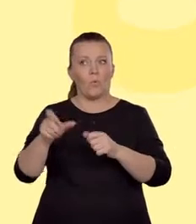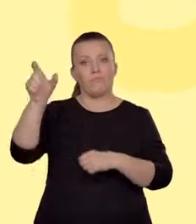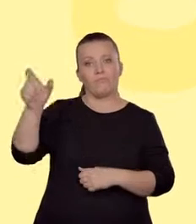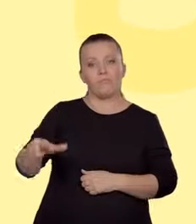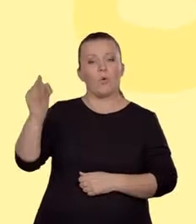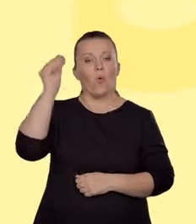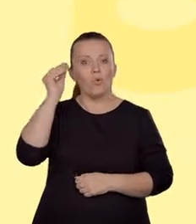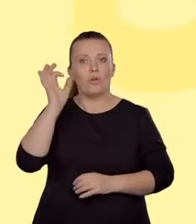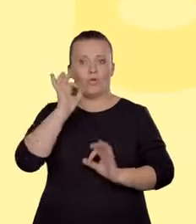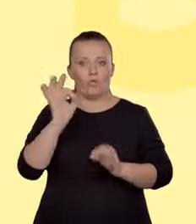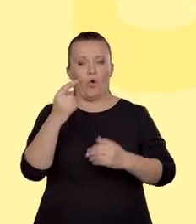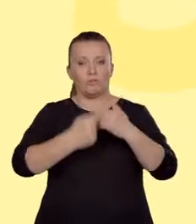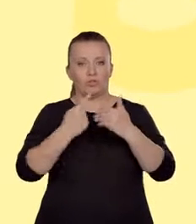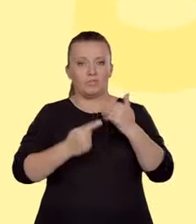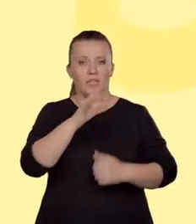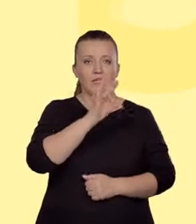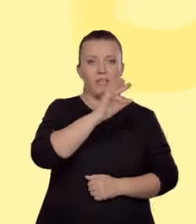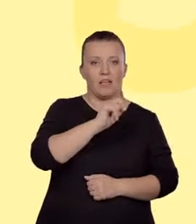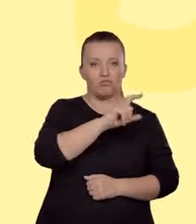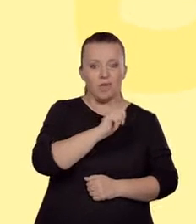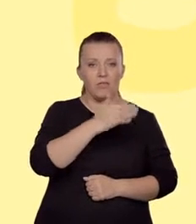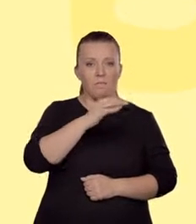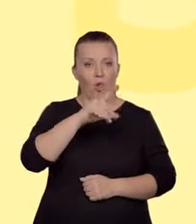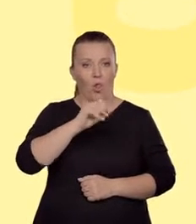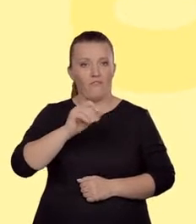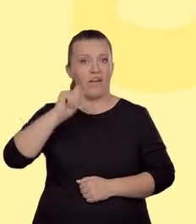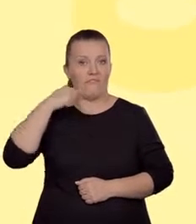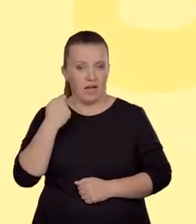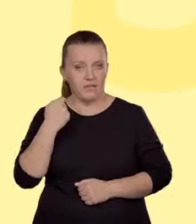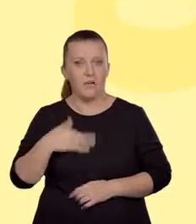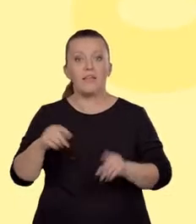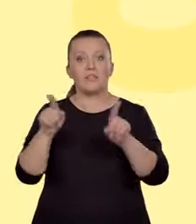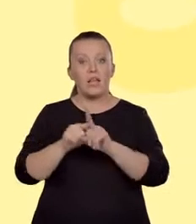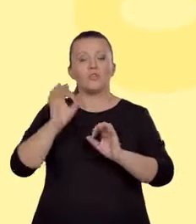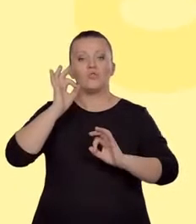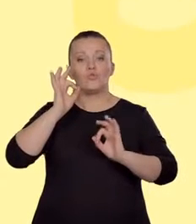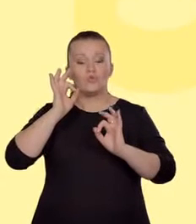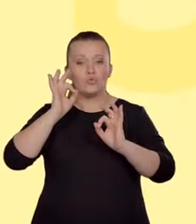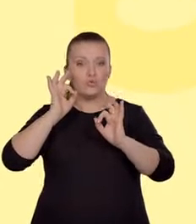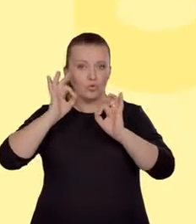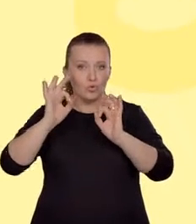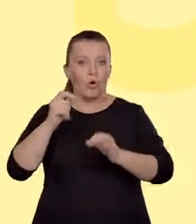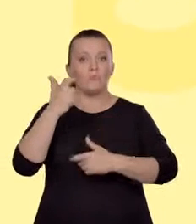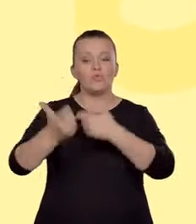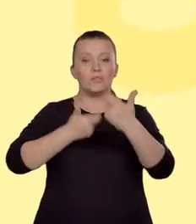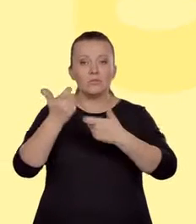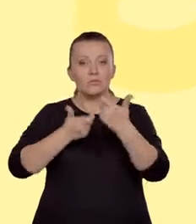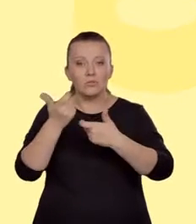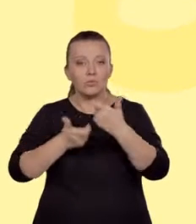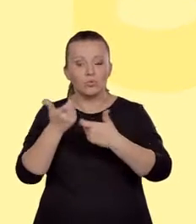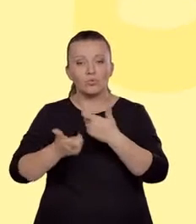poprawnie obliczył wartość stężenia molowego kwasu, a także poprawnie, stosując uproszczone prawo rozcieńczeń